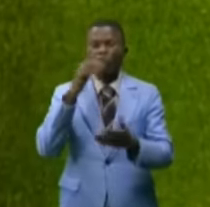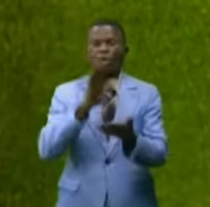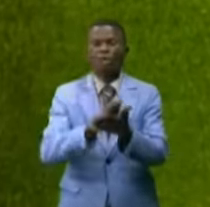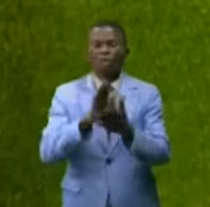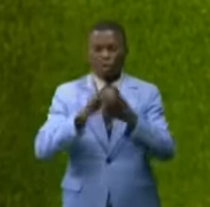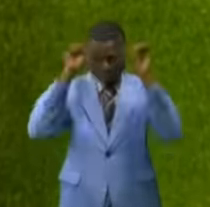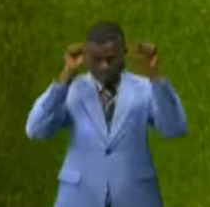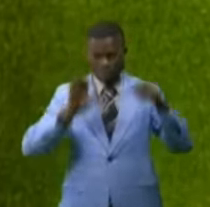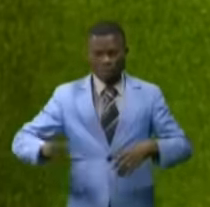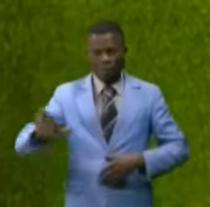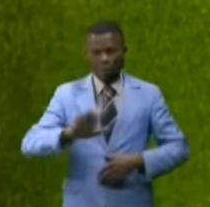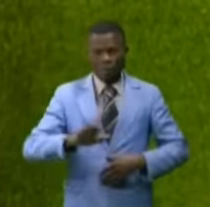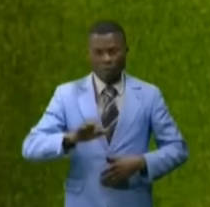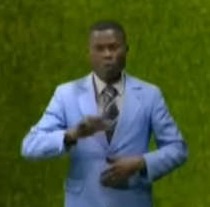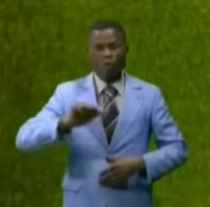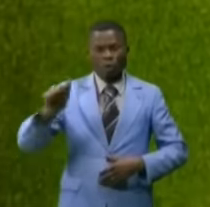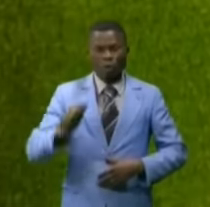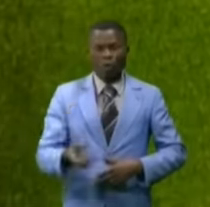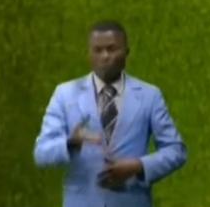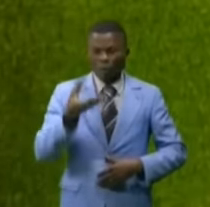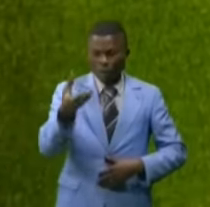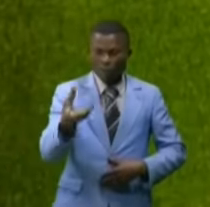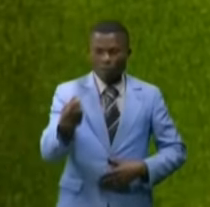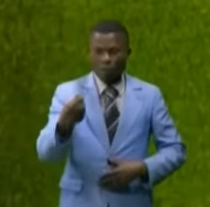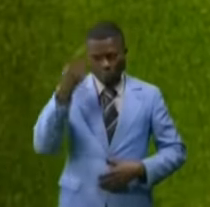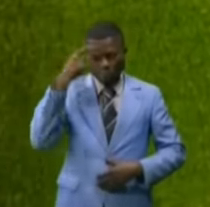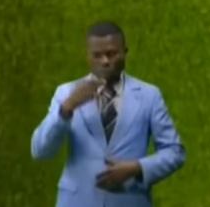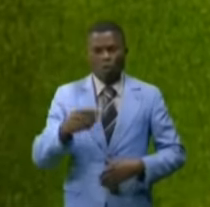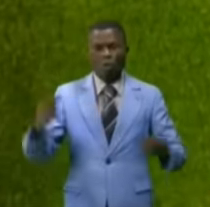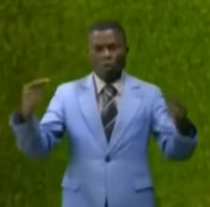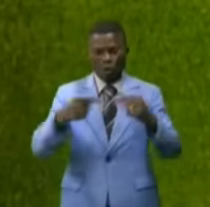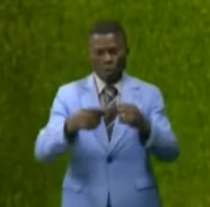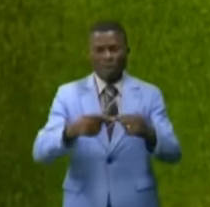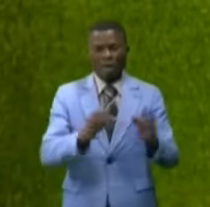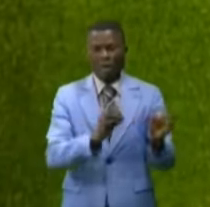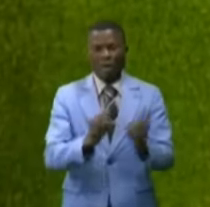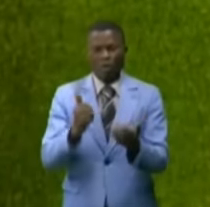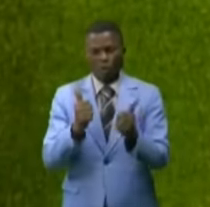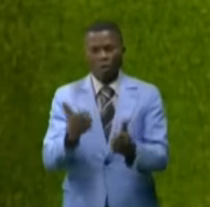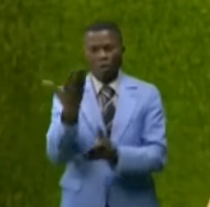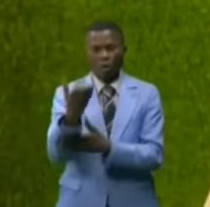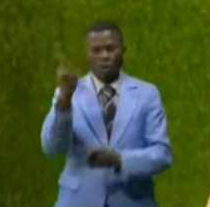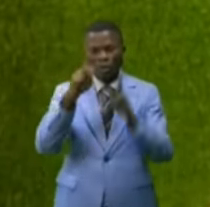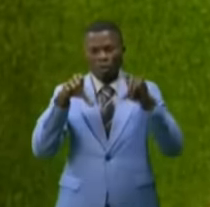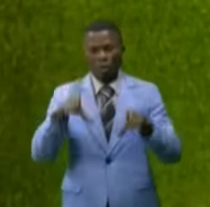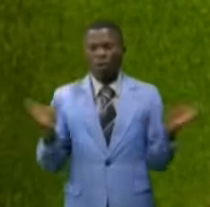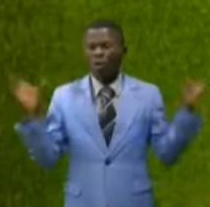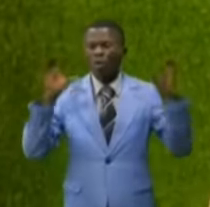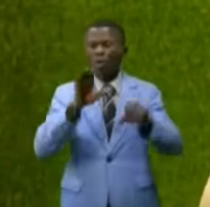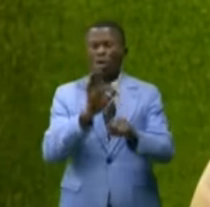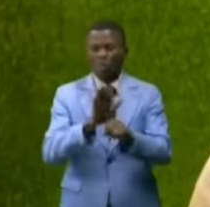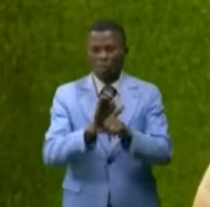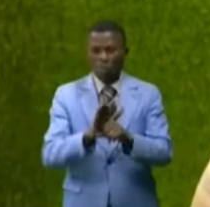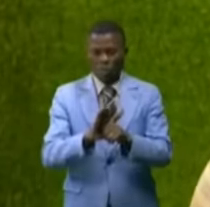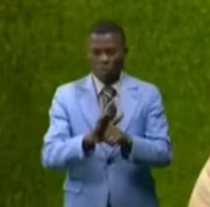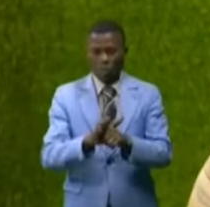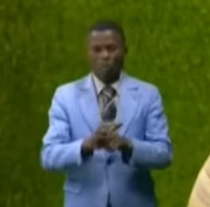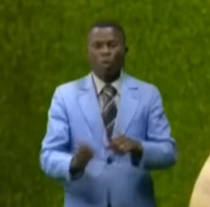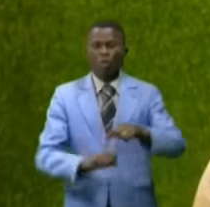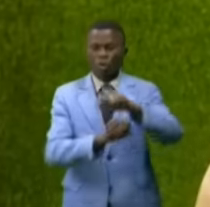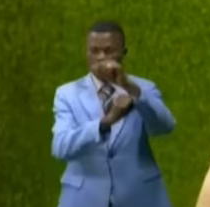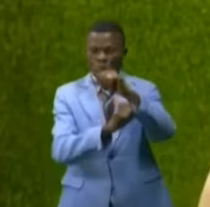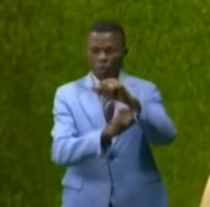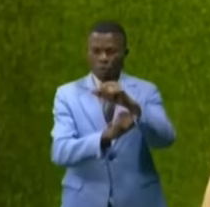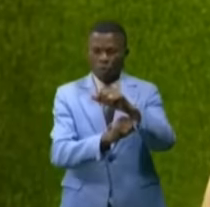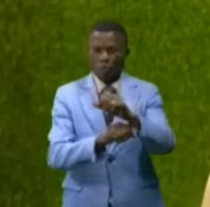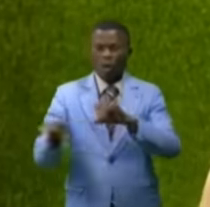l'État qui a mis sa main pour que l'événement voie le jour. Donc nous demanderons au peuple congolais de venir très nombreux stades soutenir